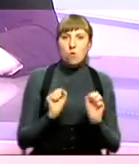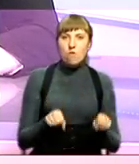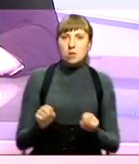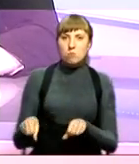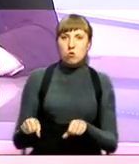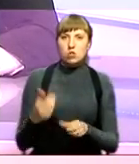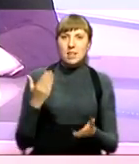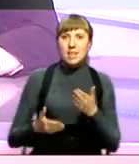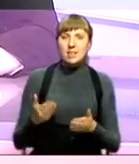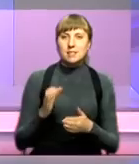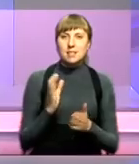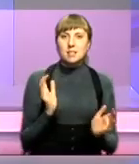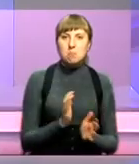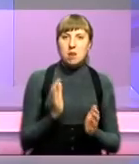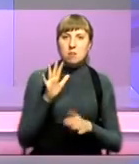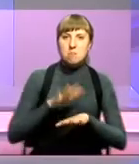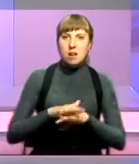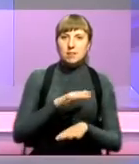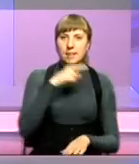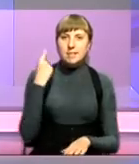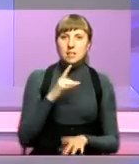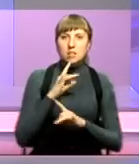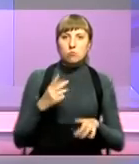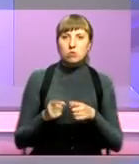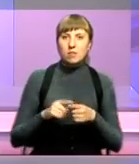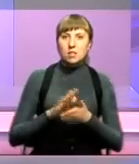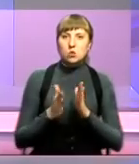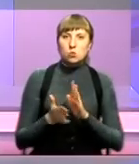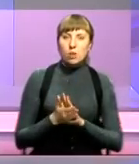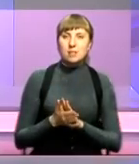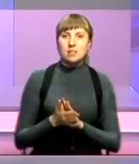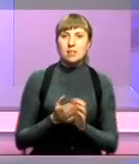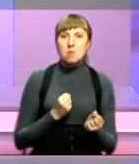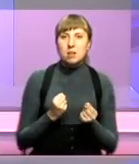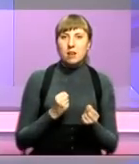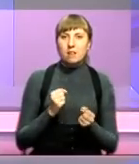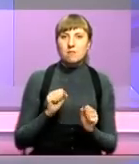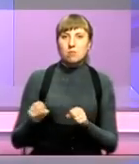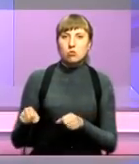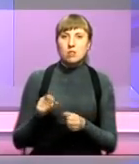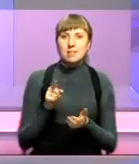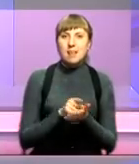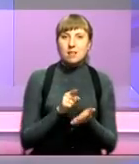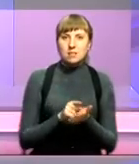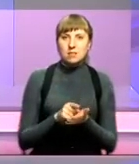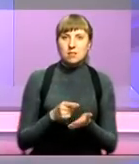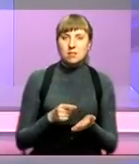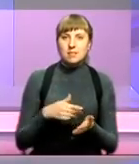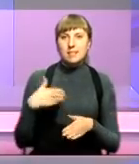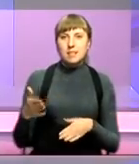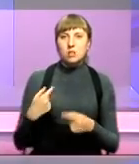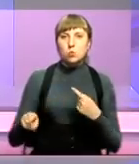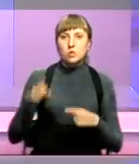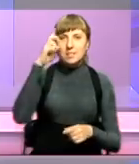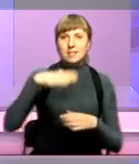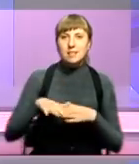Если Сбербанк России не будут в этой ситуации каким-либо образом напрягать возможные санкции со стороны других стран,